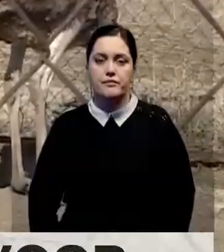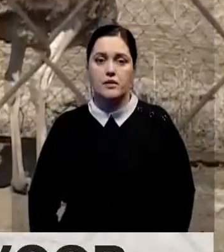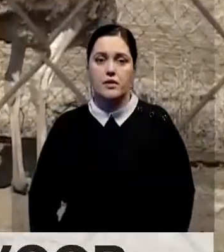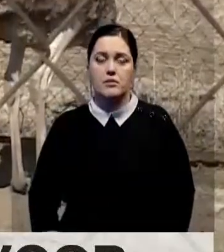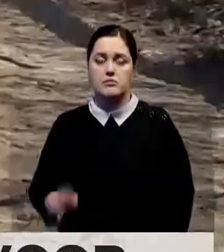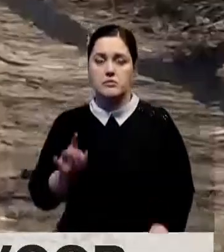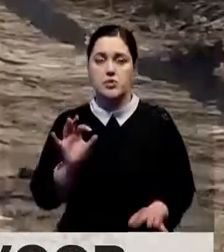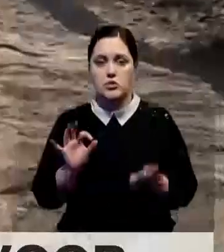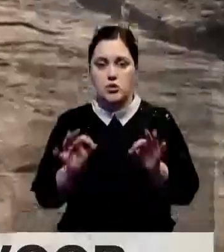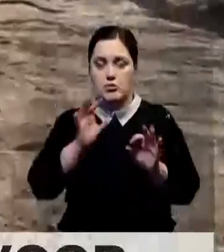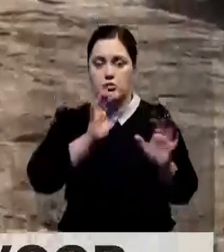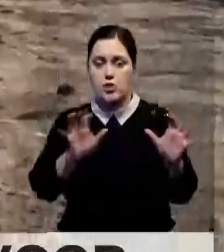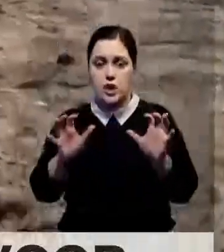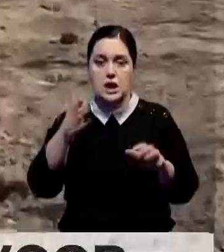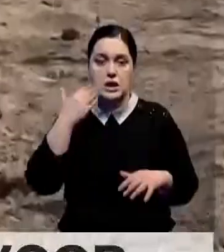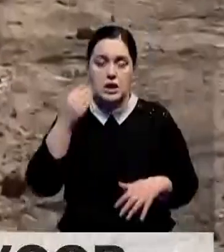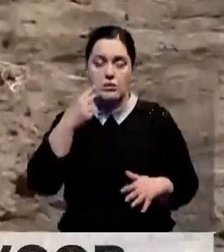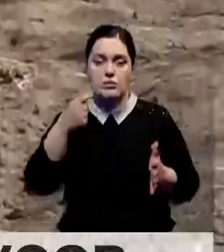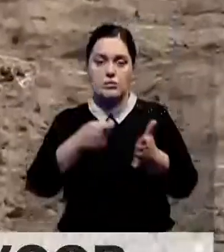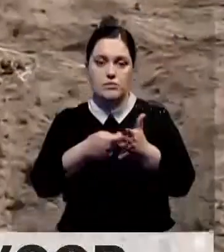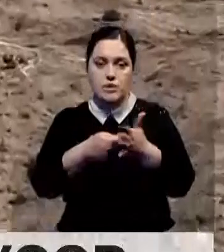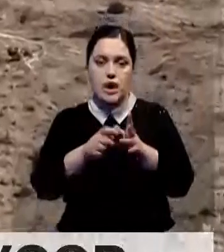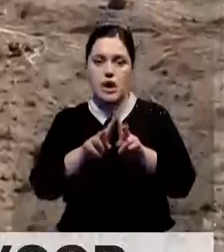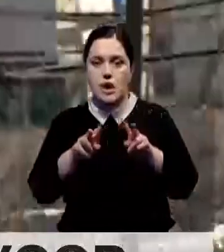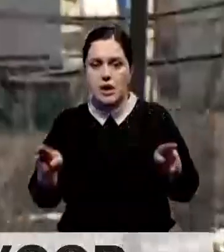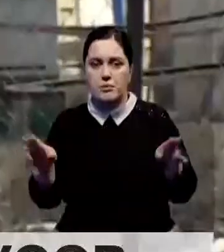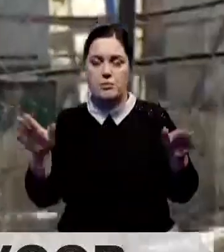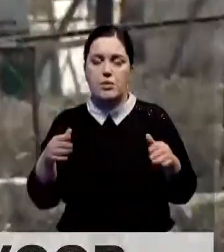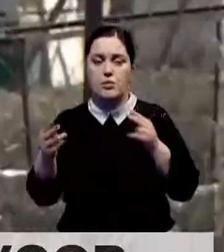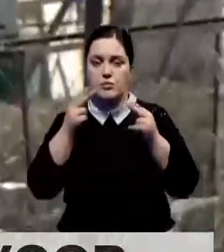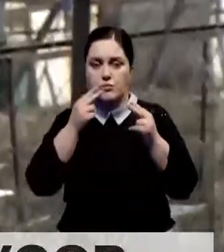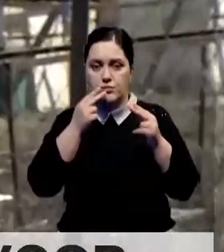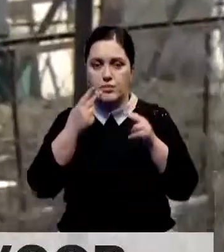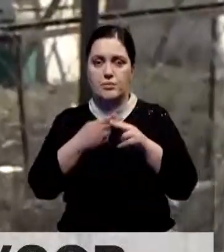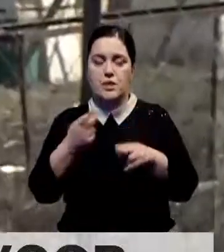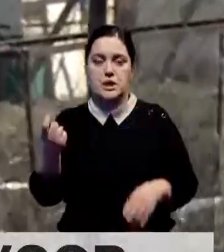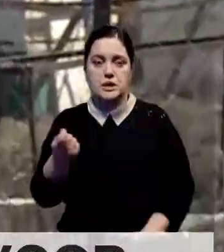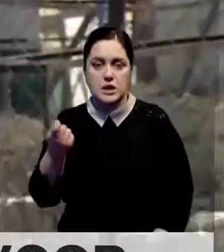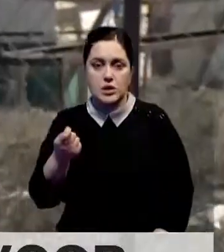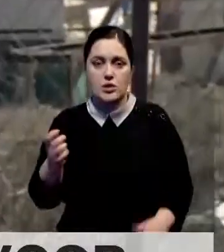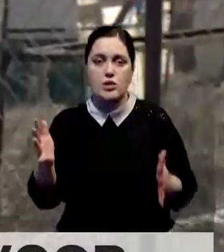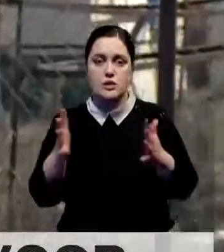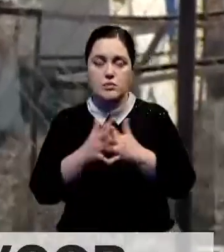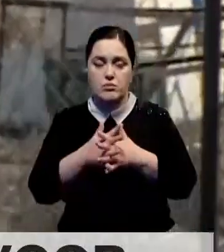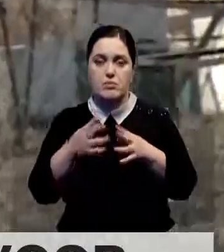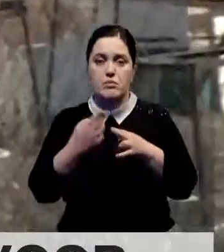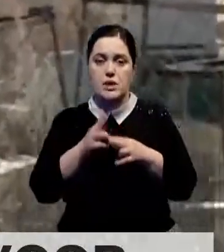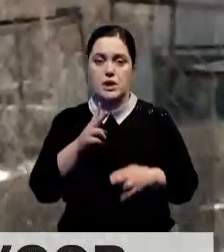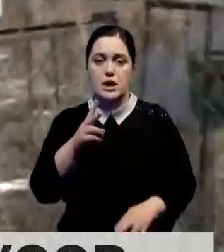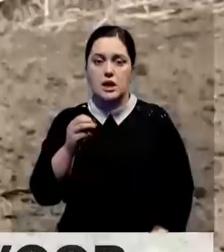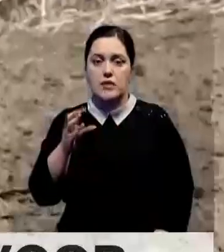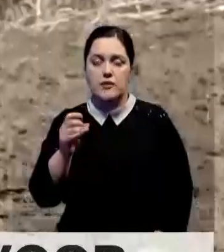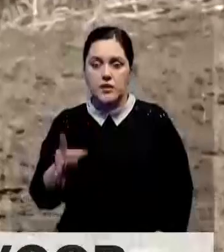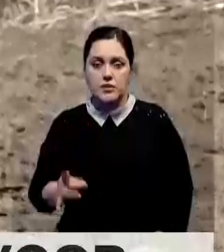неприхотливы рацион в основном как домашней птицы они охотно питаются дробленым зерном смешанным с измельченным клевером